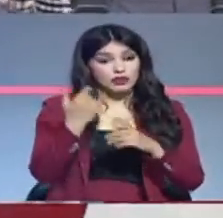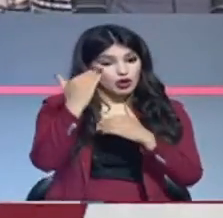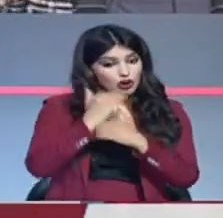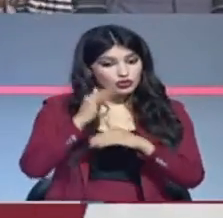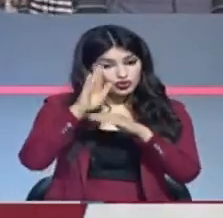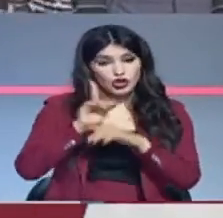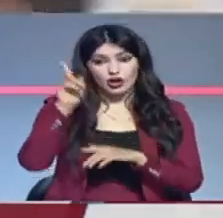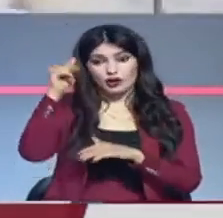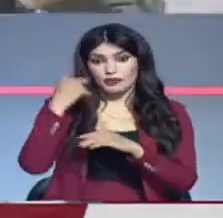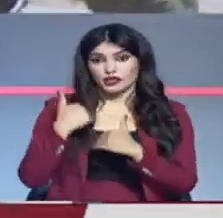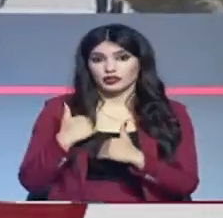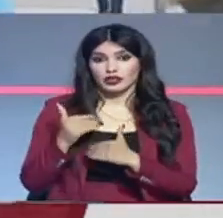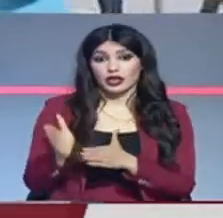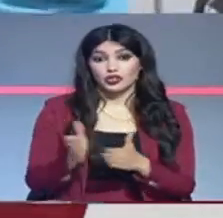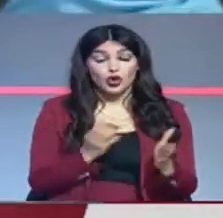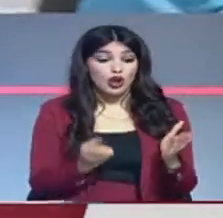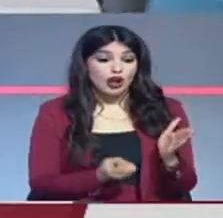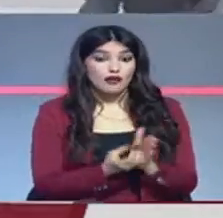خير وبركه